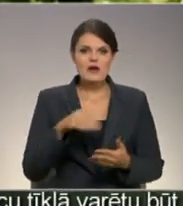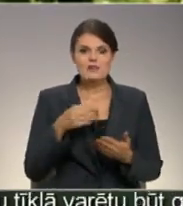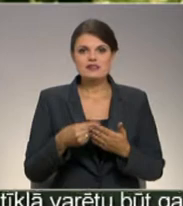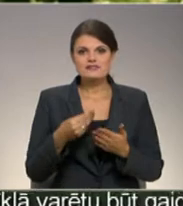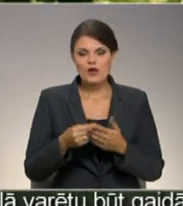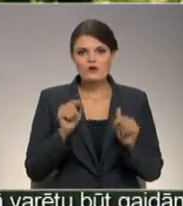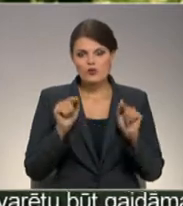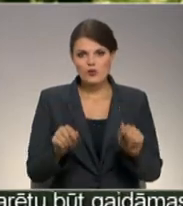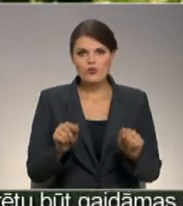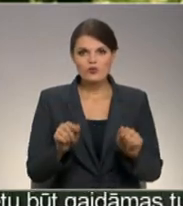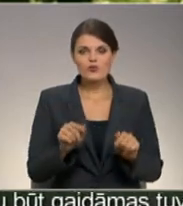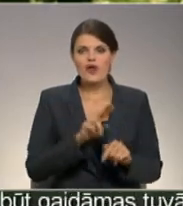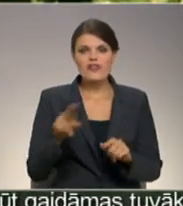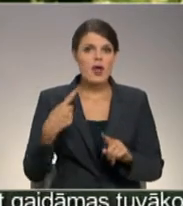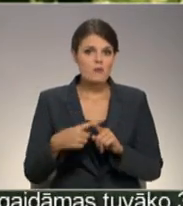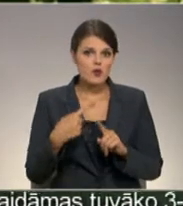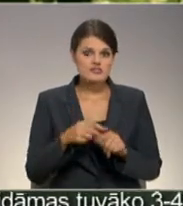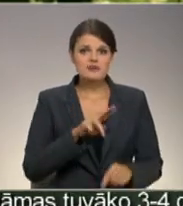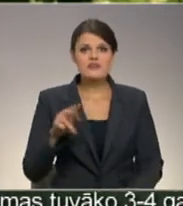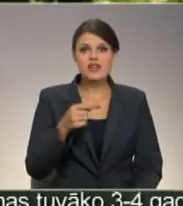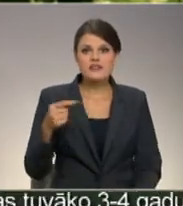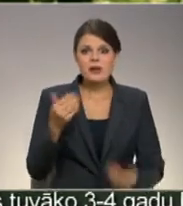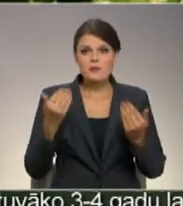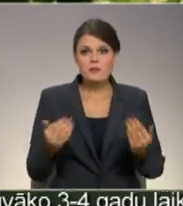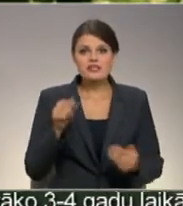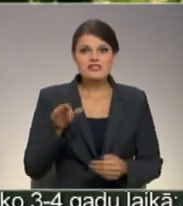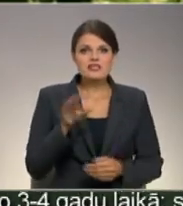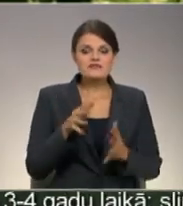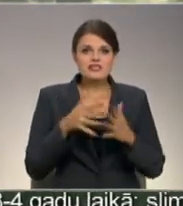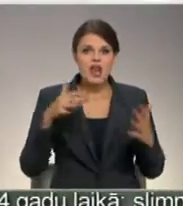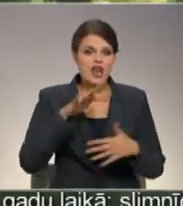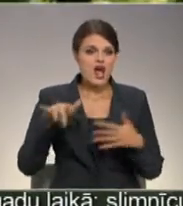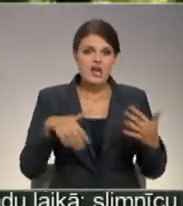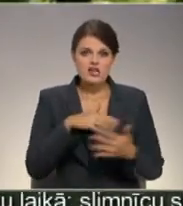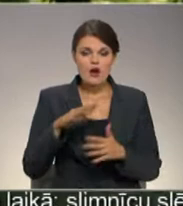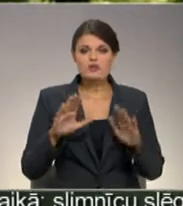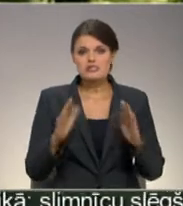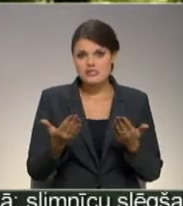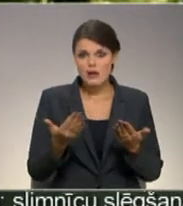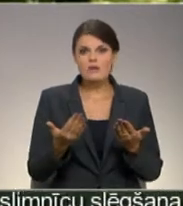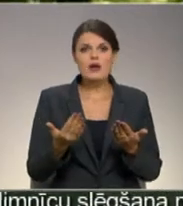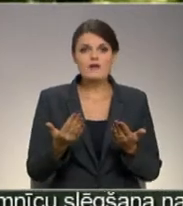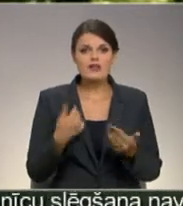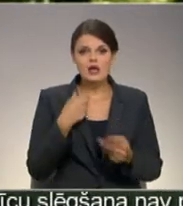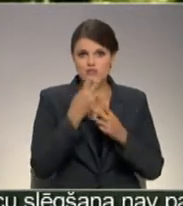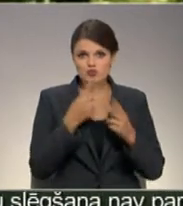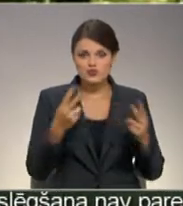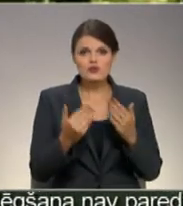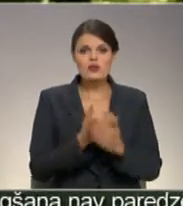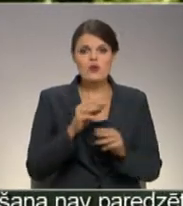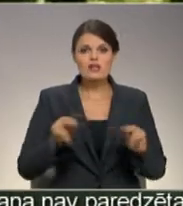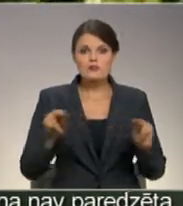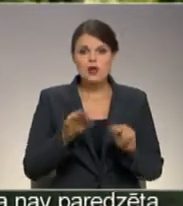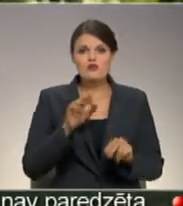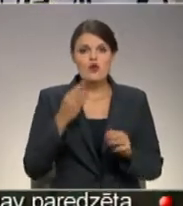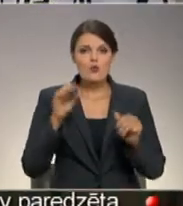to ne pozitīvu, ne negatīvu, jo patreiz tas viss ir tādā lielā hausā, bet es uzskatu, ka jaunais